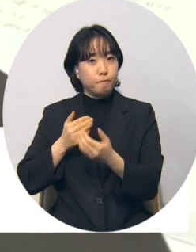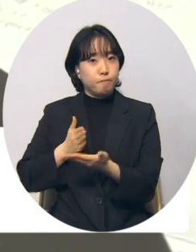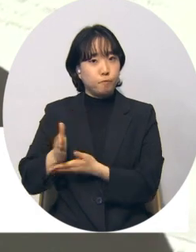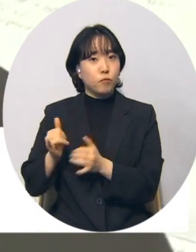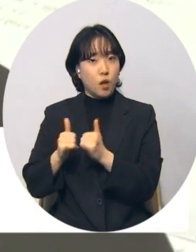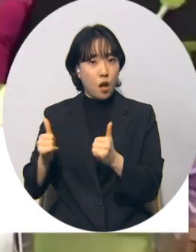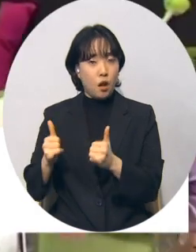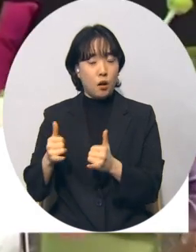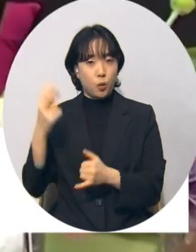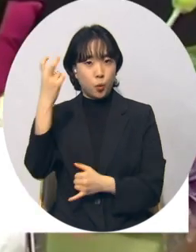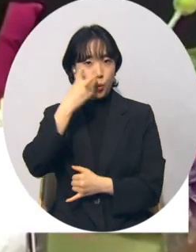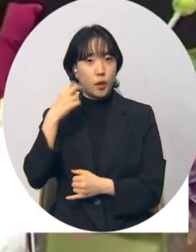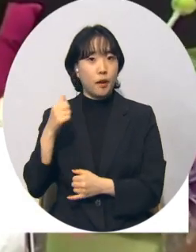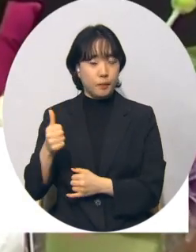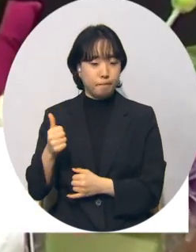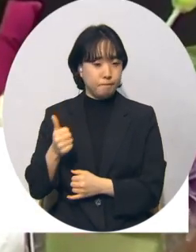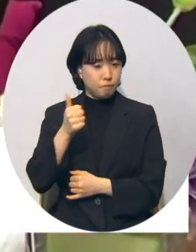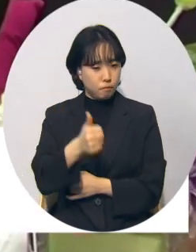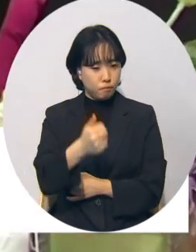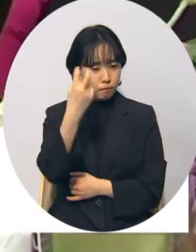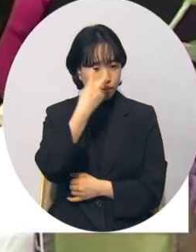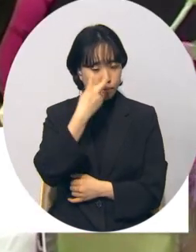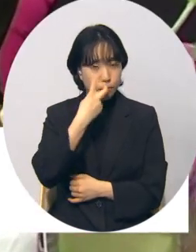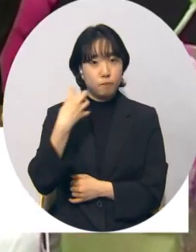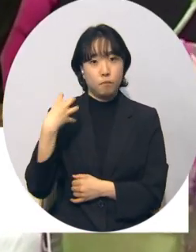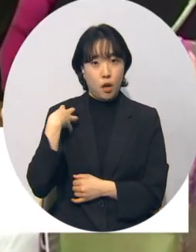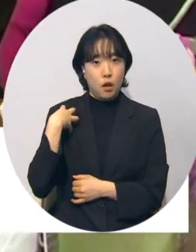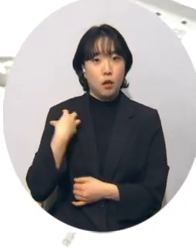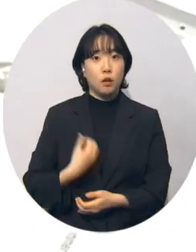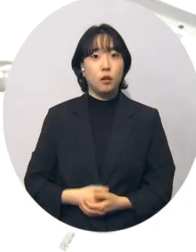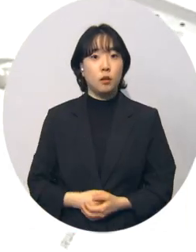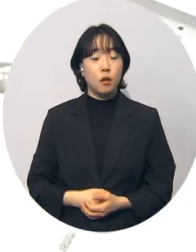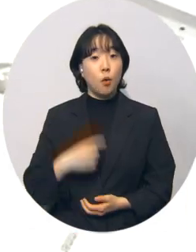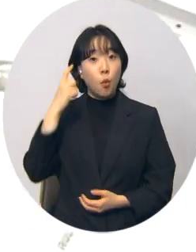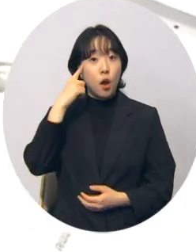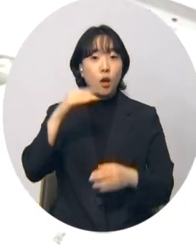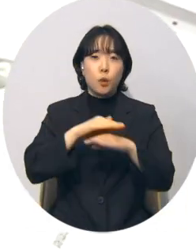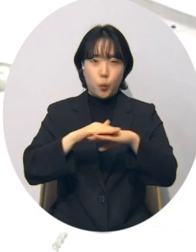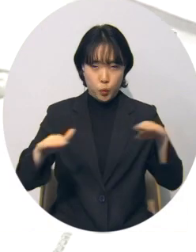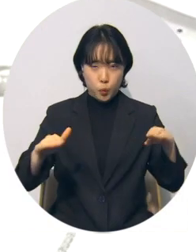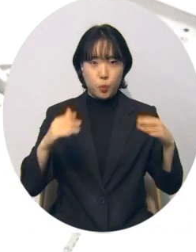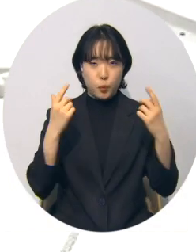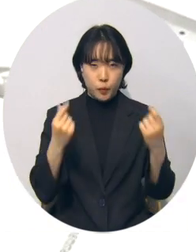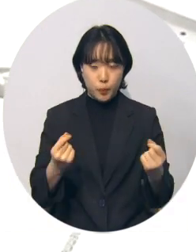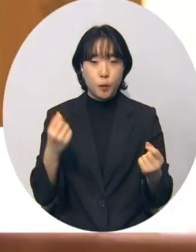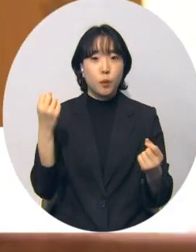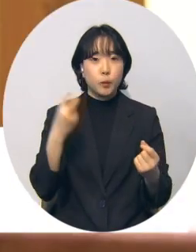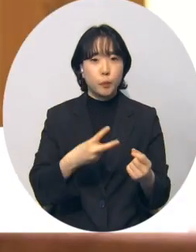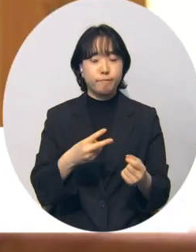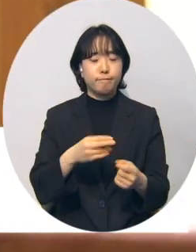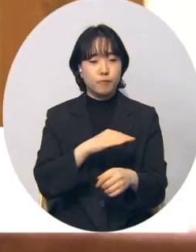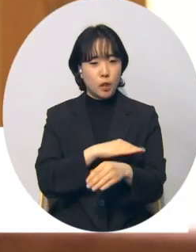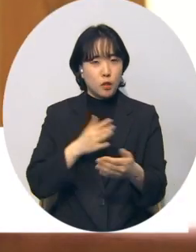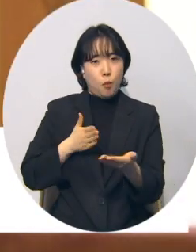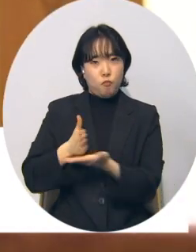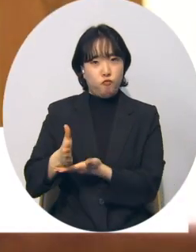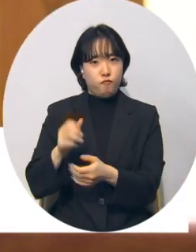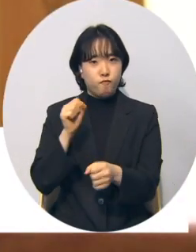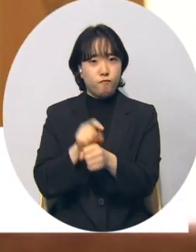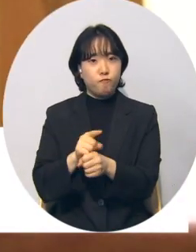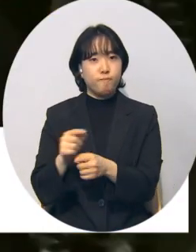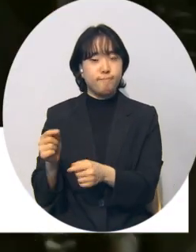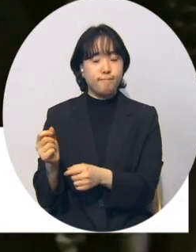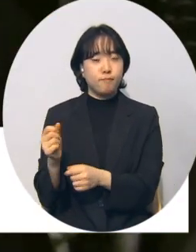폭력 전담 조사관이 담당합니다 사철이 공정성과 전문성을 강화하고 교원의 수업과 학생